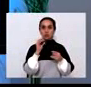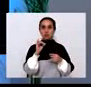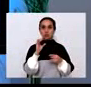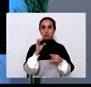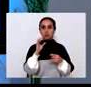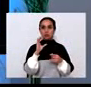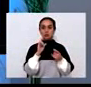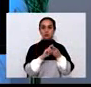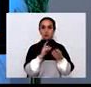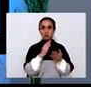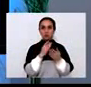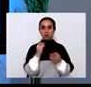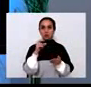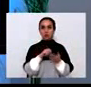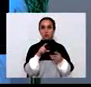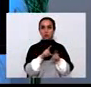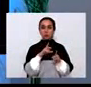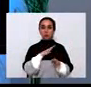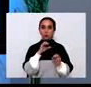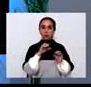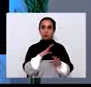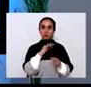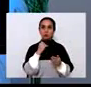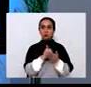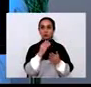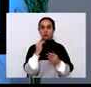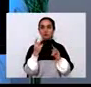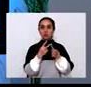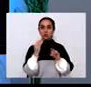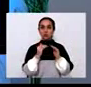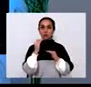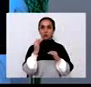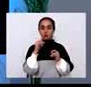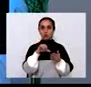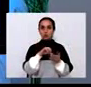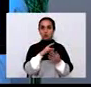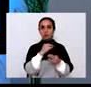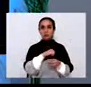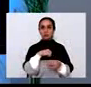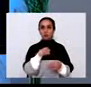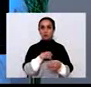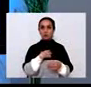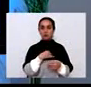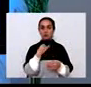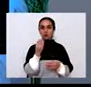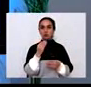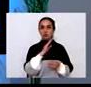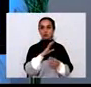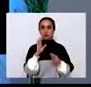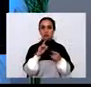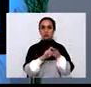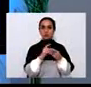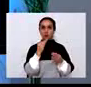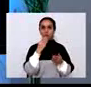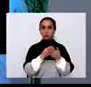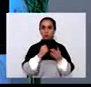связью. Однородными могут быть и главные, и второстепенные члены предложения. Самое важное – они не зависят друг от